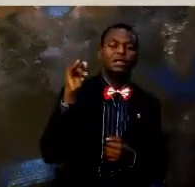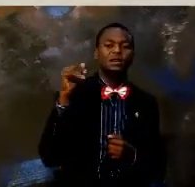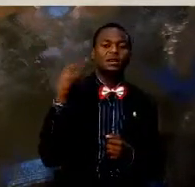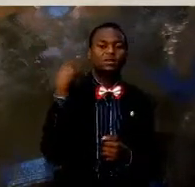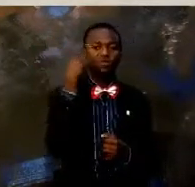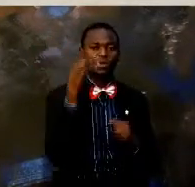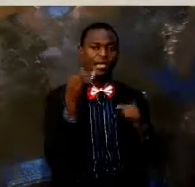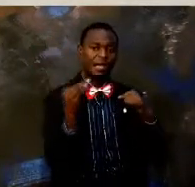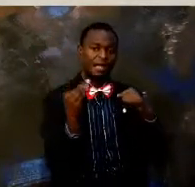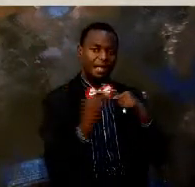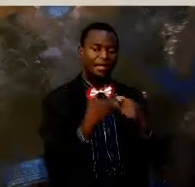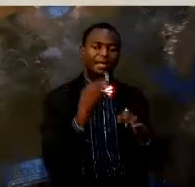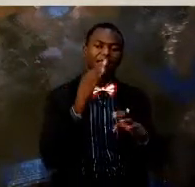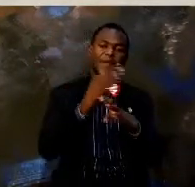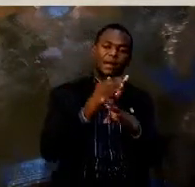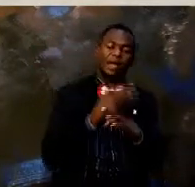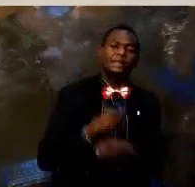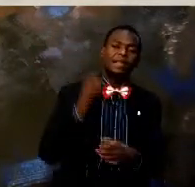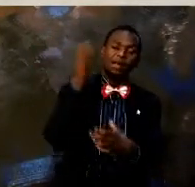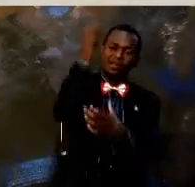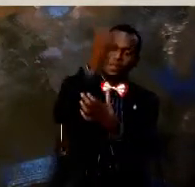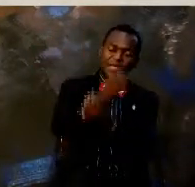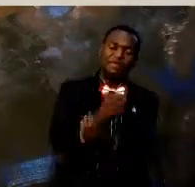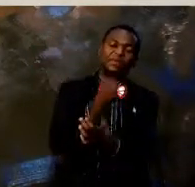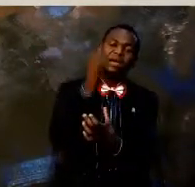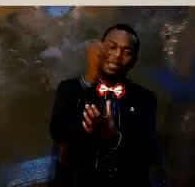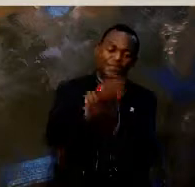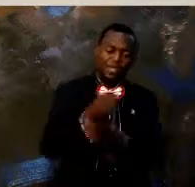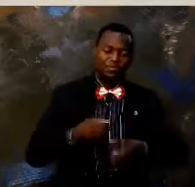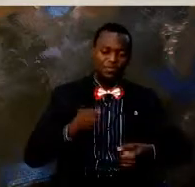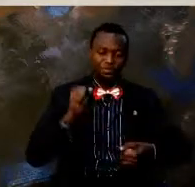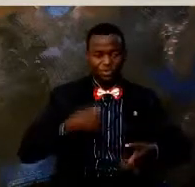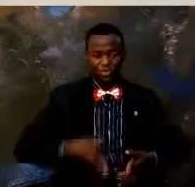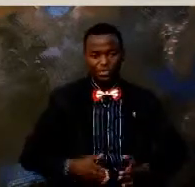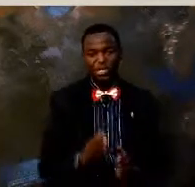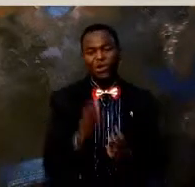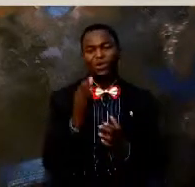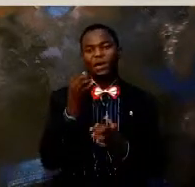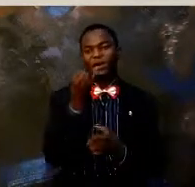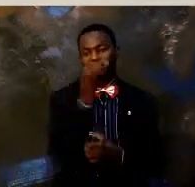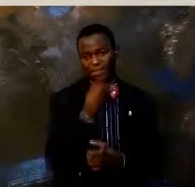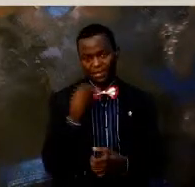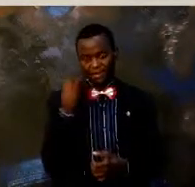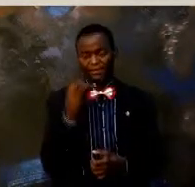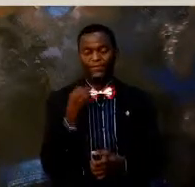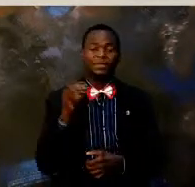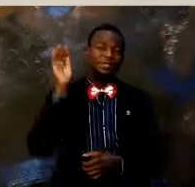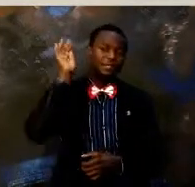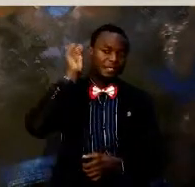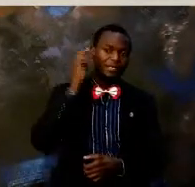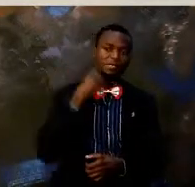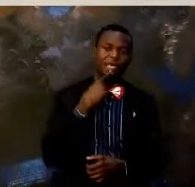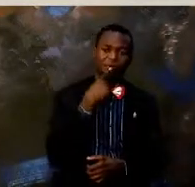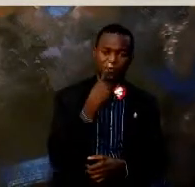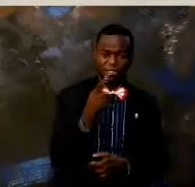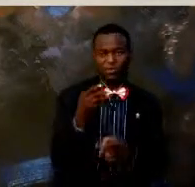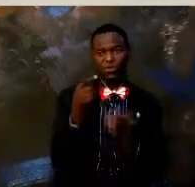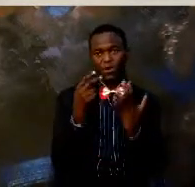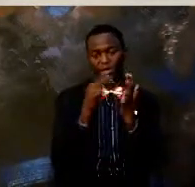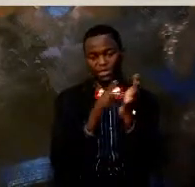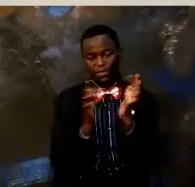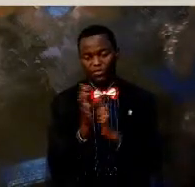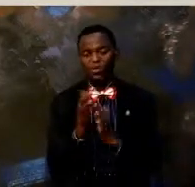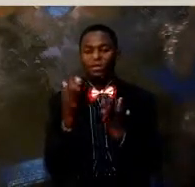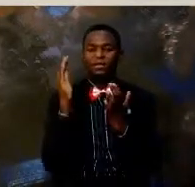anaeleza kabla ya Ibrahim. Na Ibrahimu ndio uzao wa Israeli. Mariamu amekuja baadaye sana. Sikiliza kauli ya Yesu. Kitabu cha